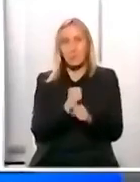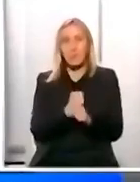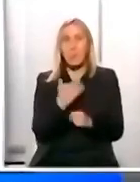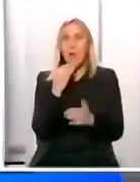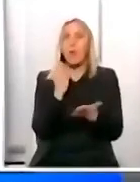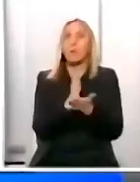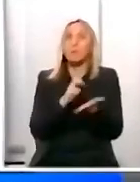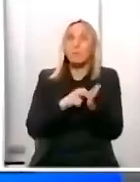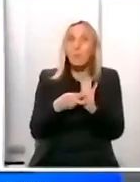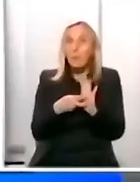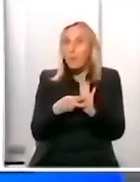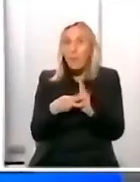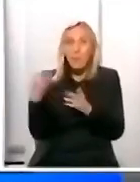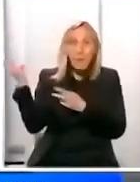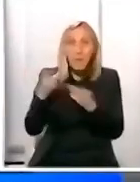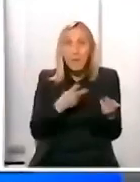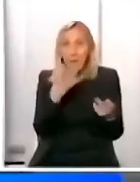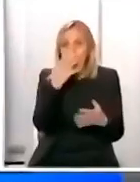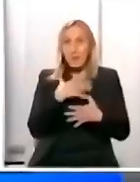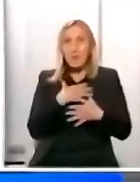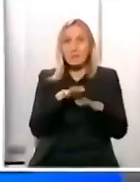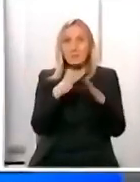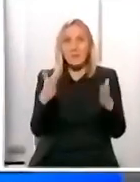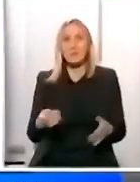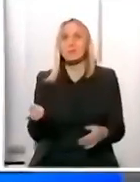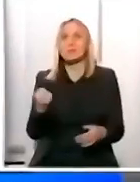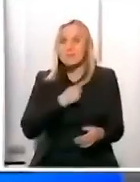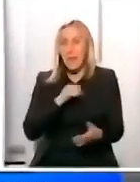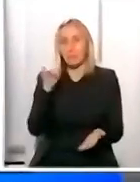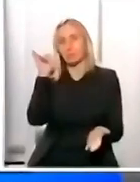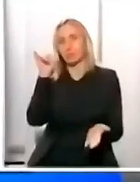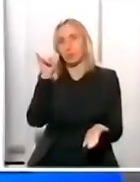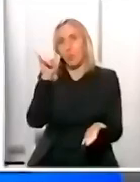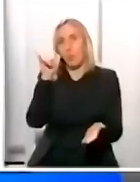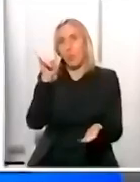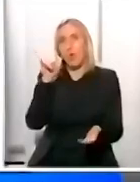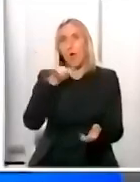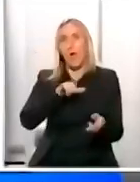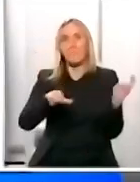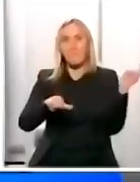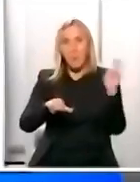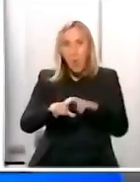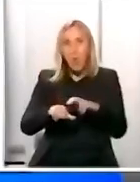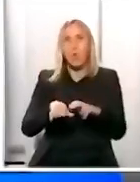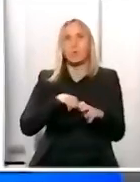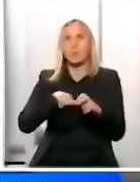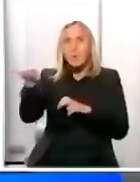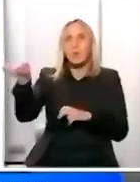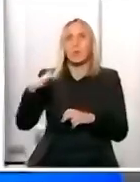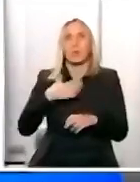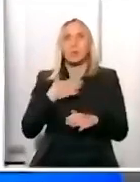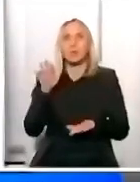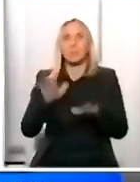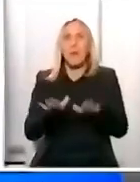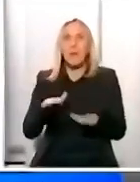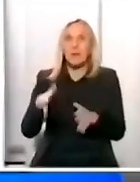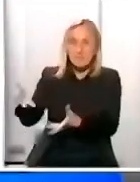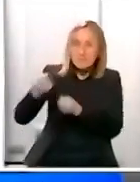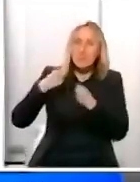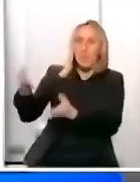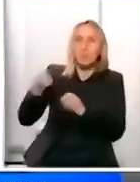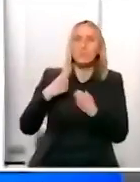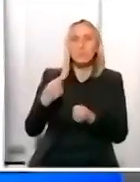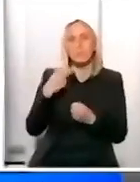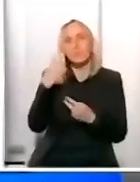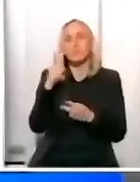Bude li problema sa dovoženjem respiratora, sam ću da sednem u avion i da odem da vadim iz našeg magacina pa da vidim ko će da me spreče